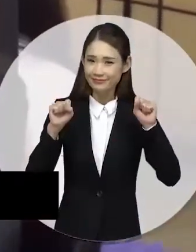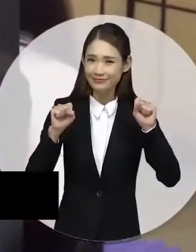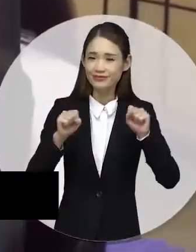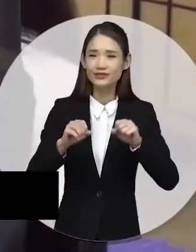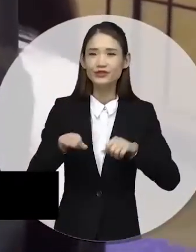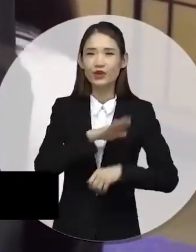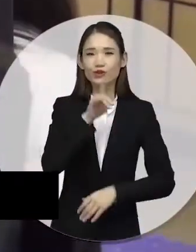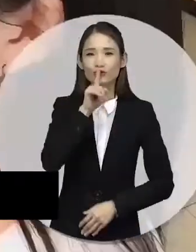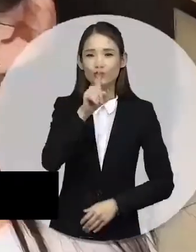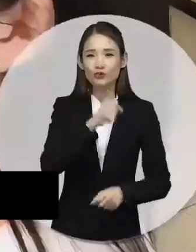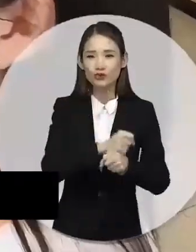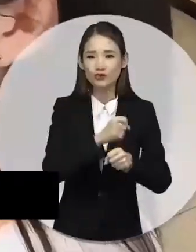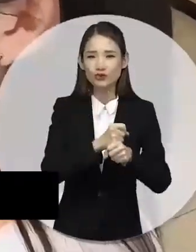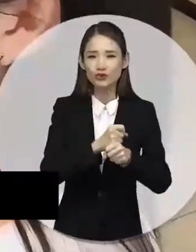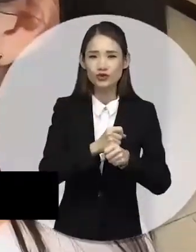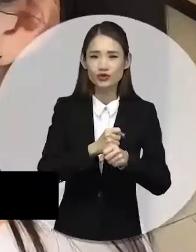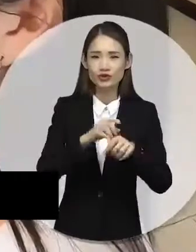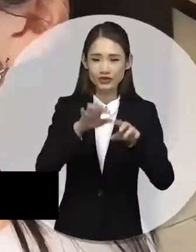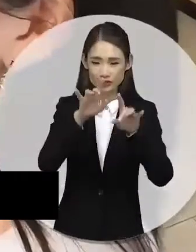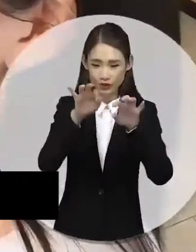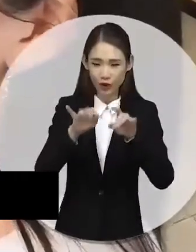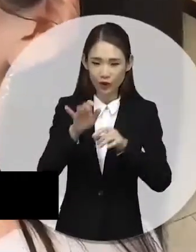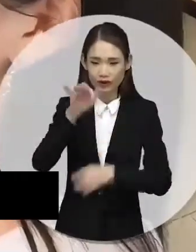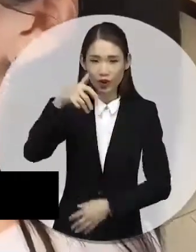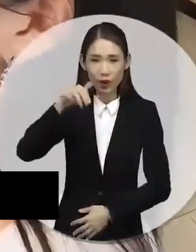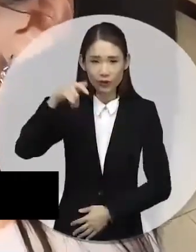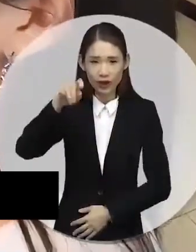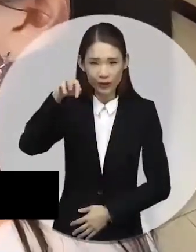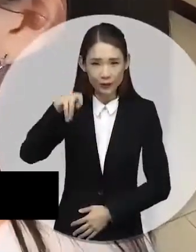안녕하세요. 저 주문할게요. 혹시 여기 점자 메뉴판 있나요?